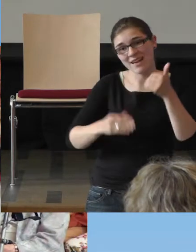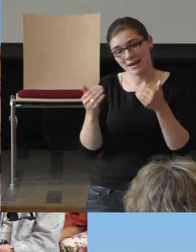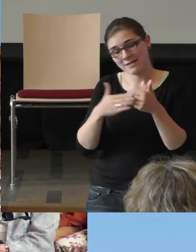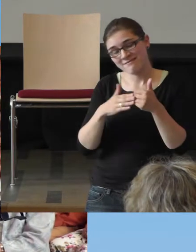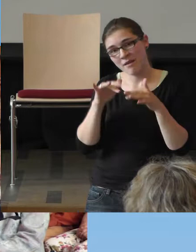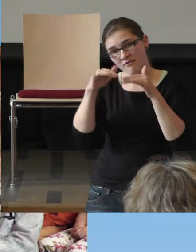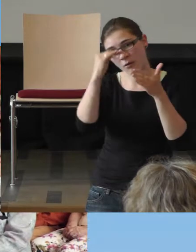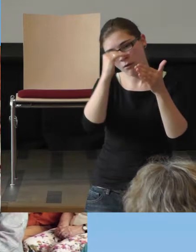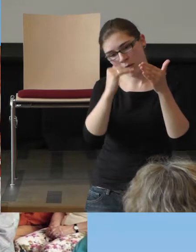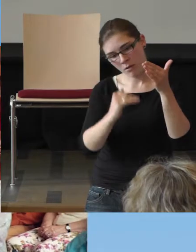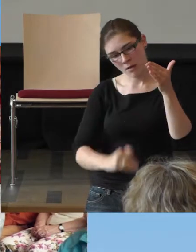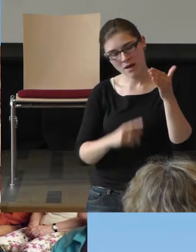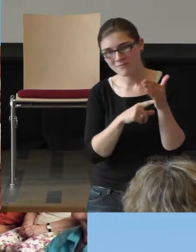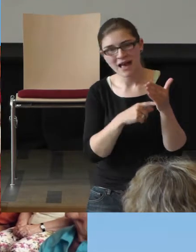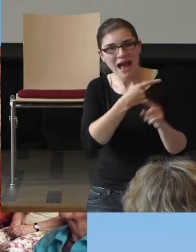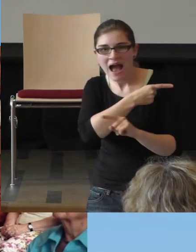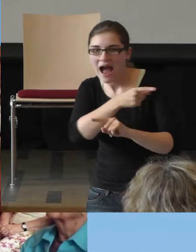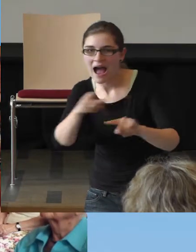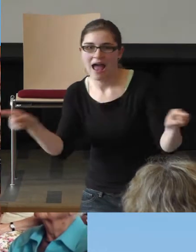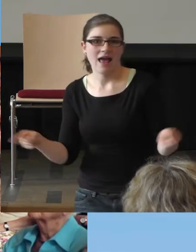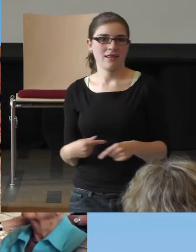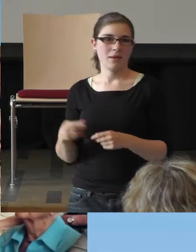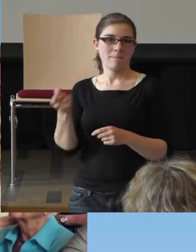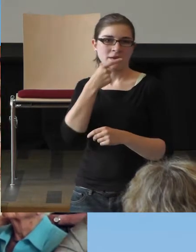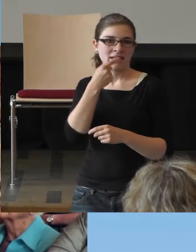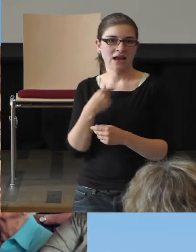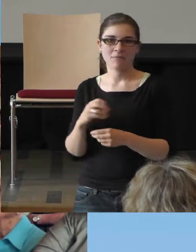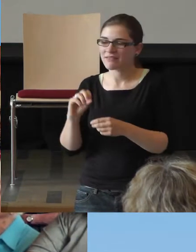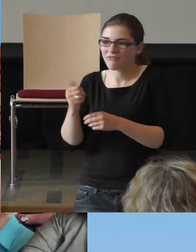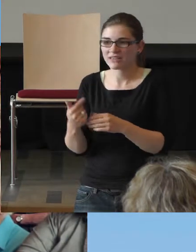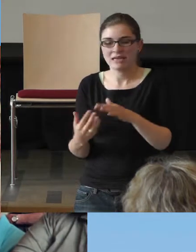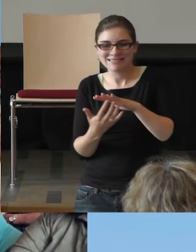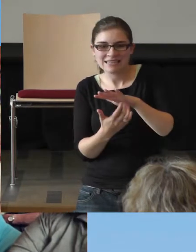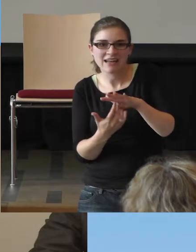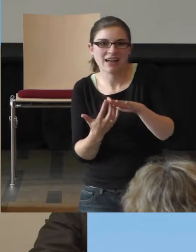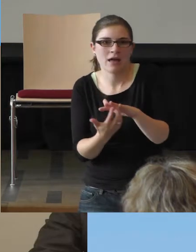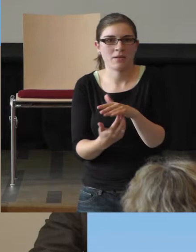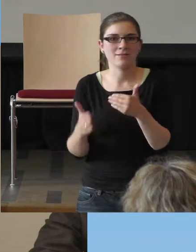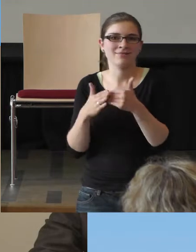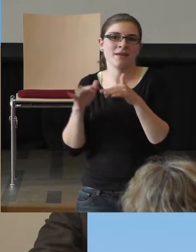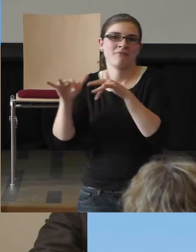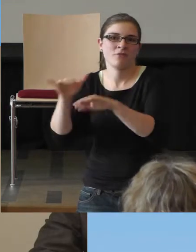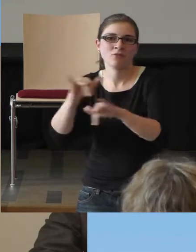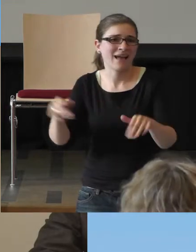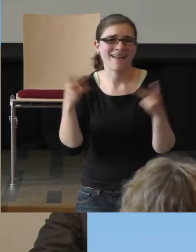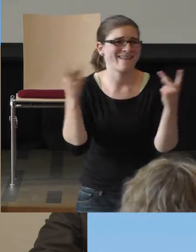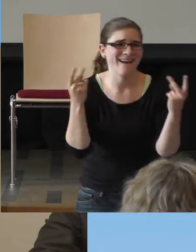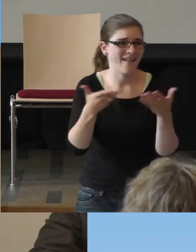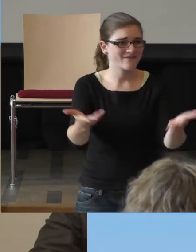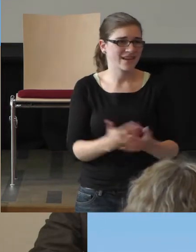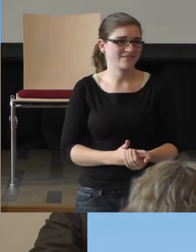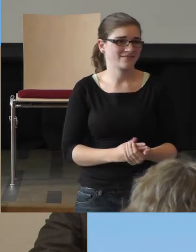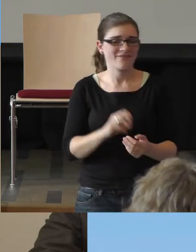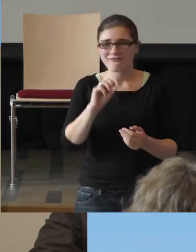Medikament, kann auch mal Kribbeln in Händen und Füßen machen. Steht praktisch in jedem Waschzettel dabei. Das ist natürlich eine